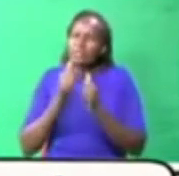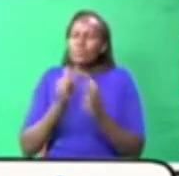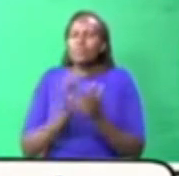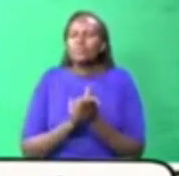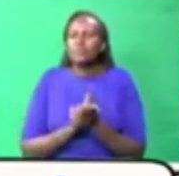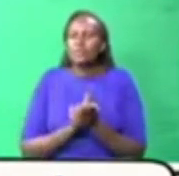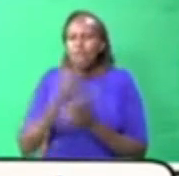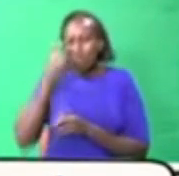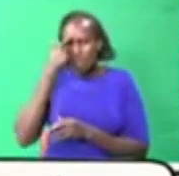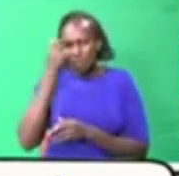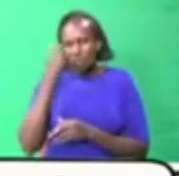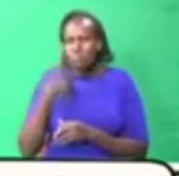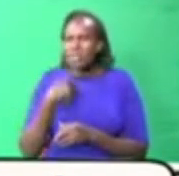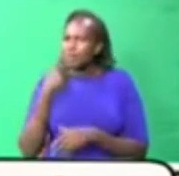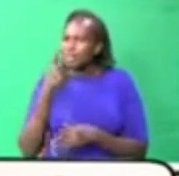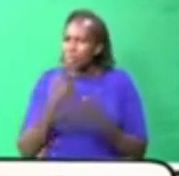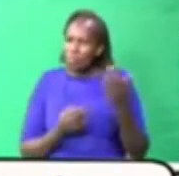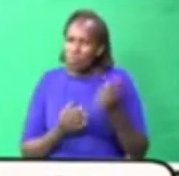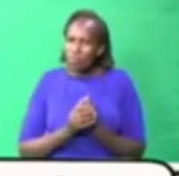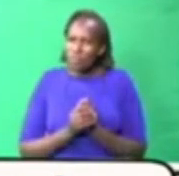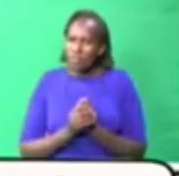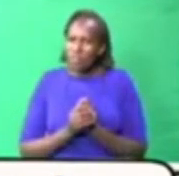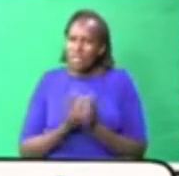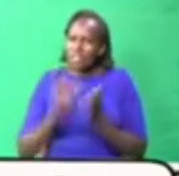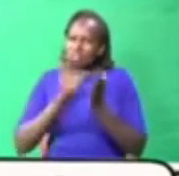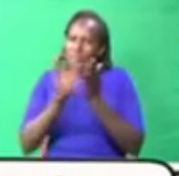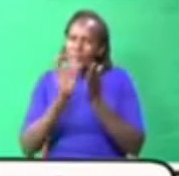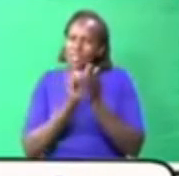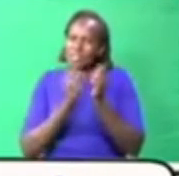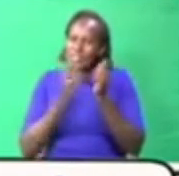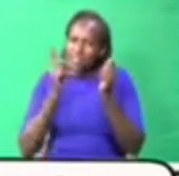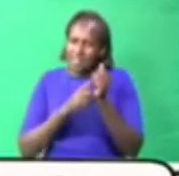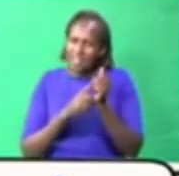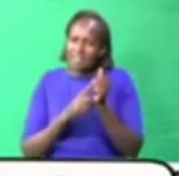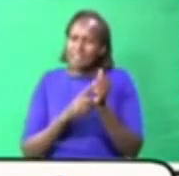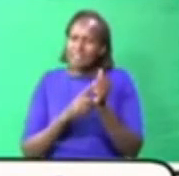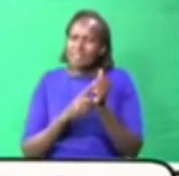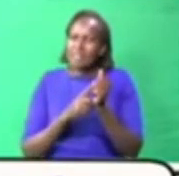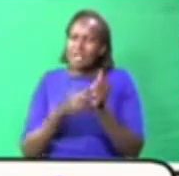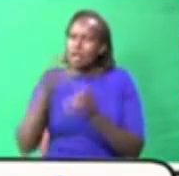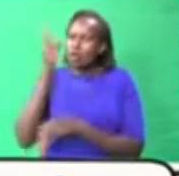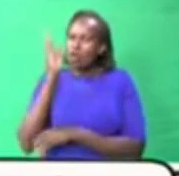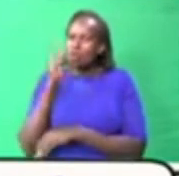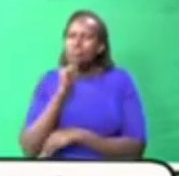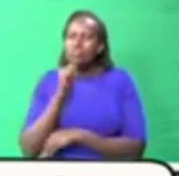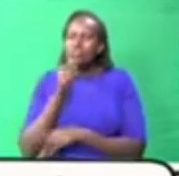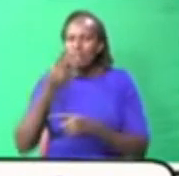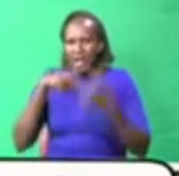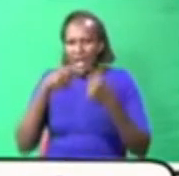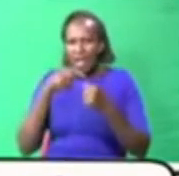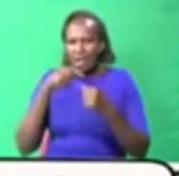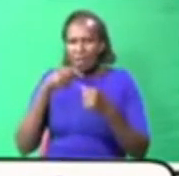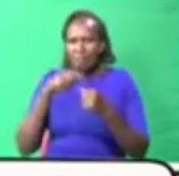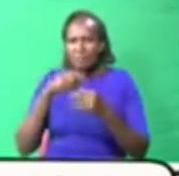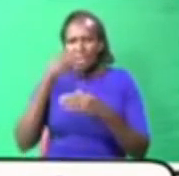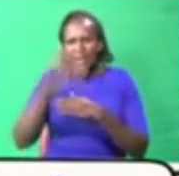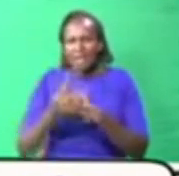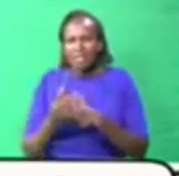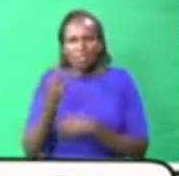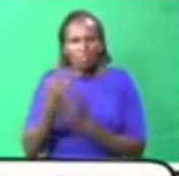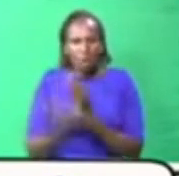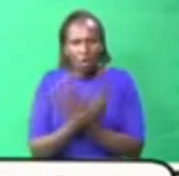Kwa sababu nimesema kwamba that is chapter 16 of Jeremiah. Mungu si kwamba alikuja akaingilia kati the following morning. No.